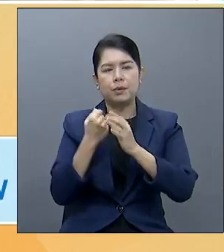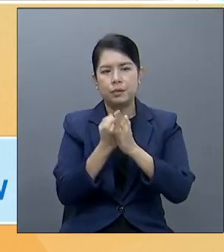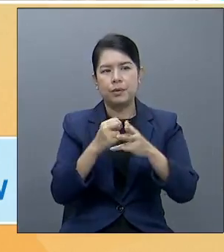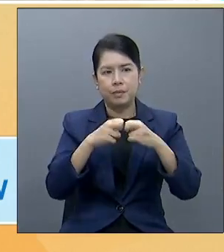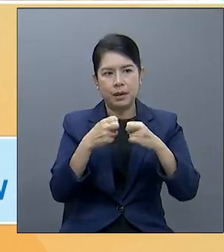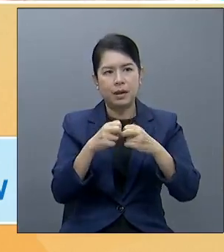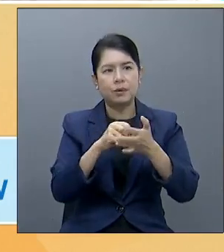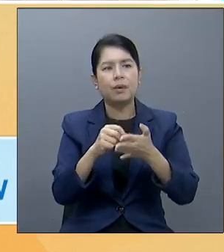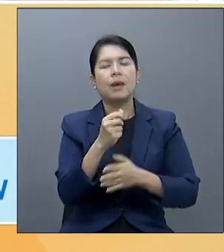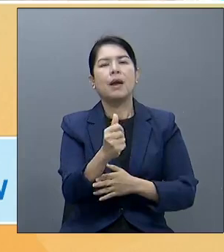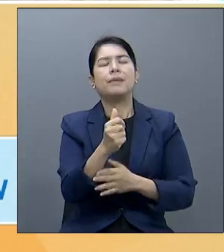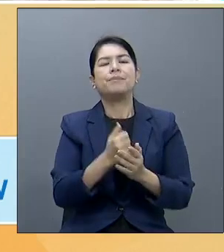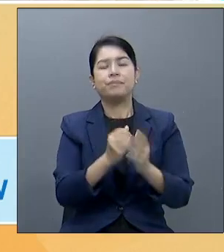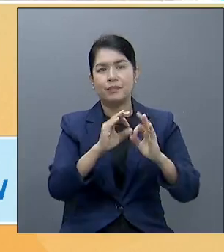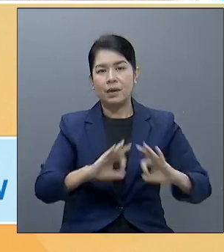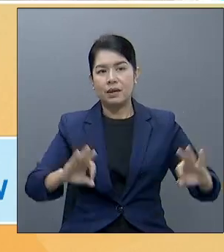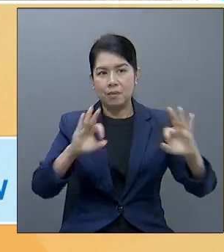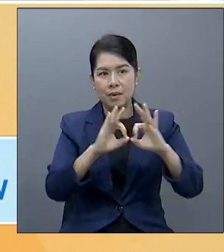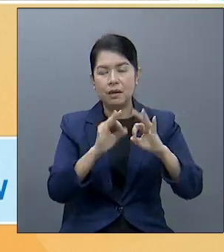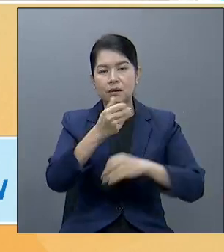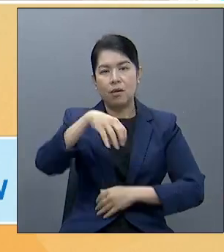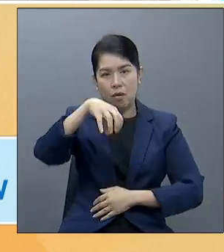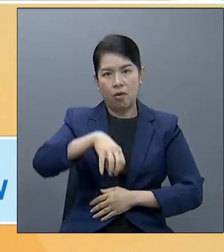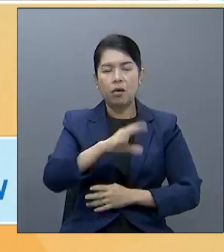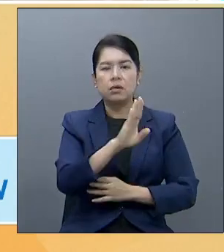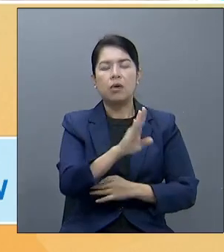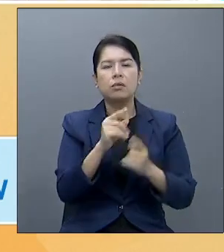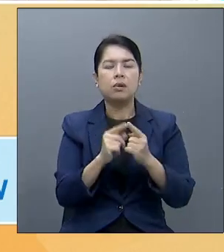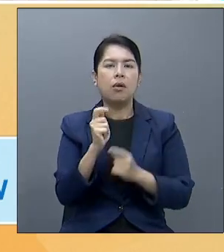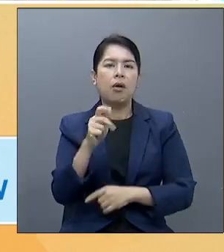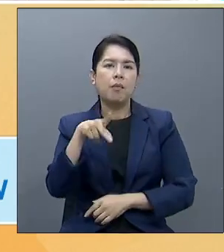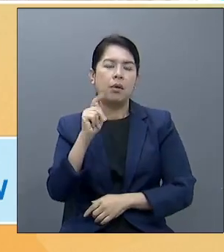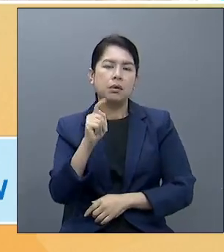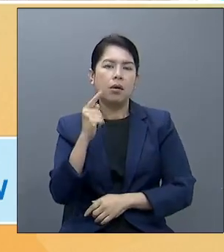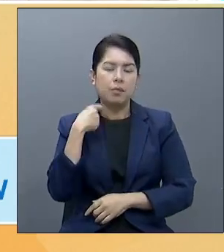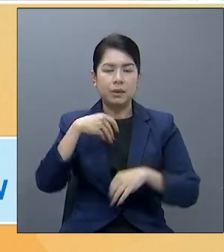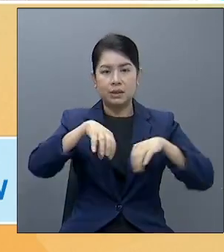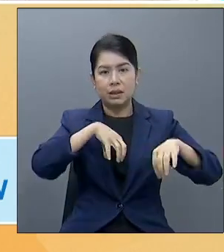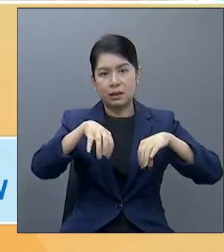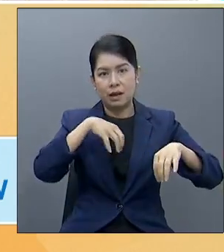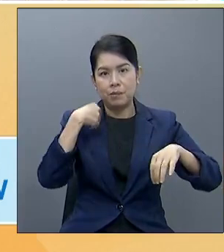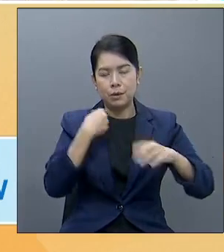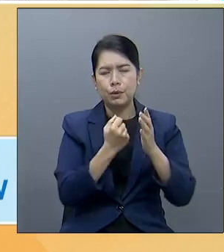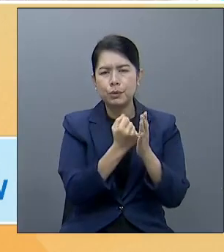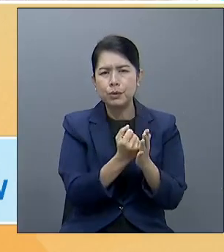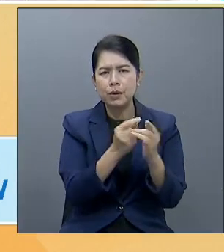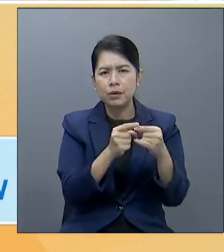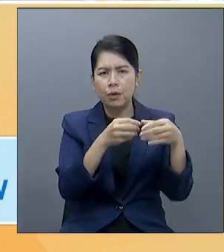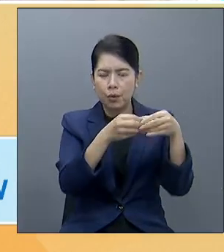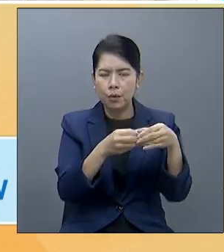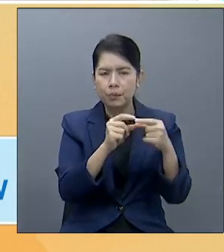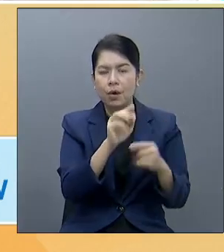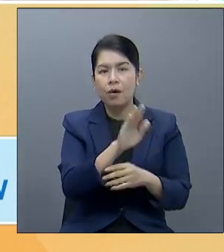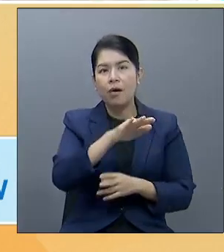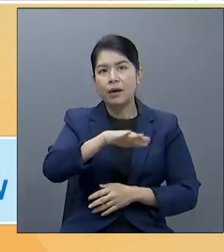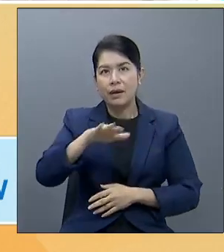งทีค่ะเดียวกันตัวขององค์กรบริหารส่วนตำบลของเขาอะค่ะเขาก็มีการจัดคาราวานเสริมสร้างเด็กอันนี้ก็คือจะมีการทำห้องเรียน